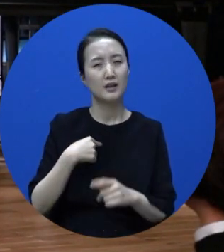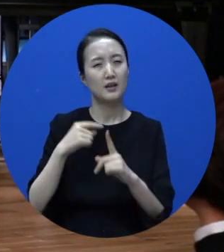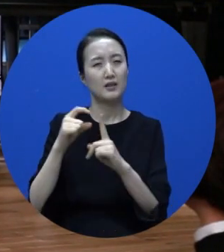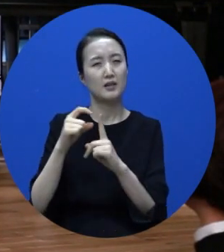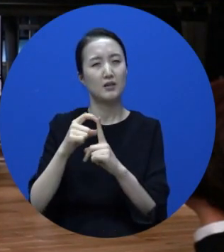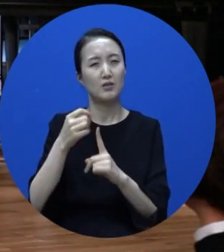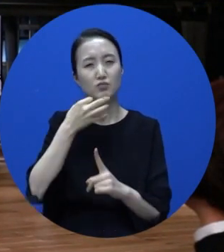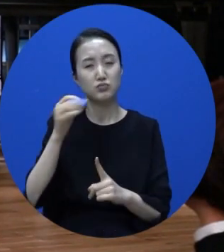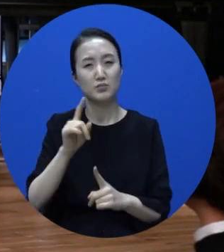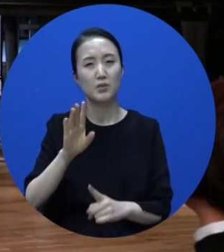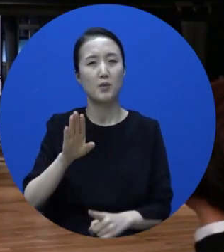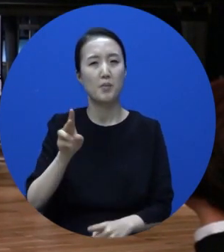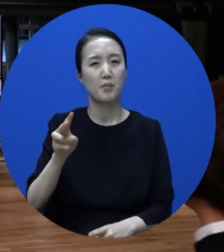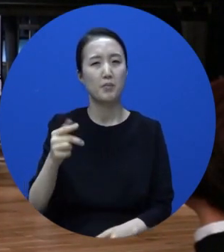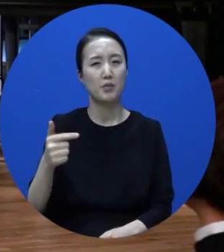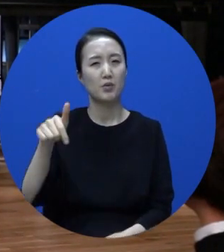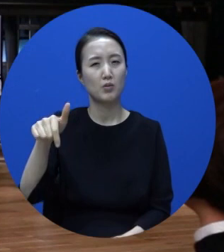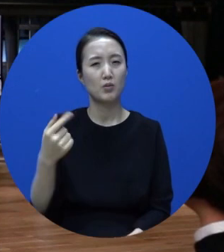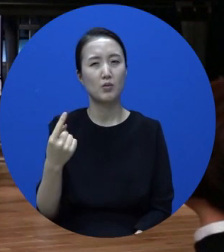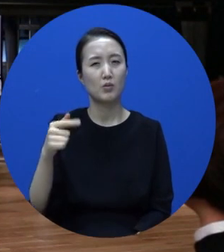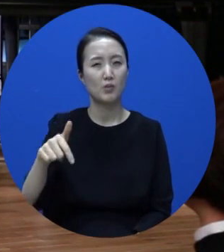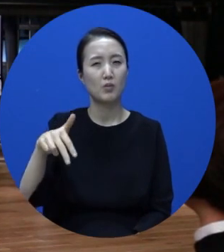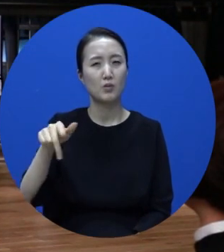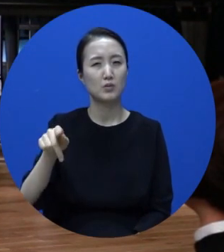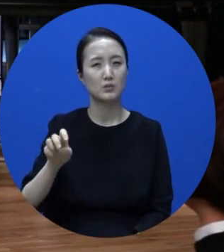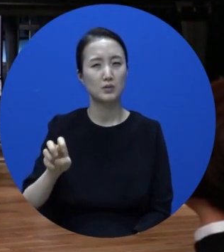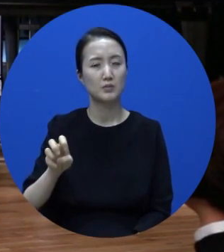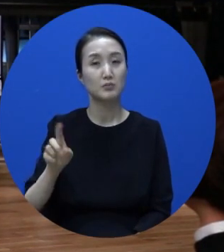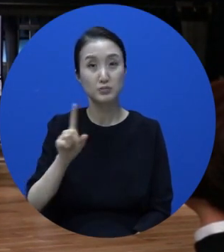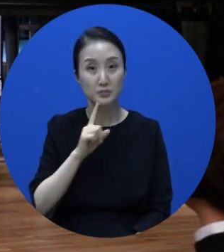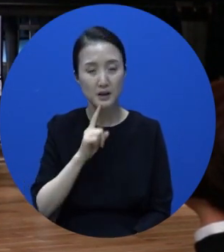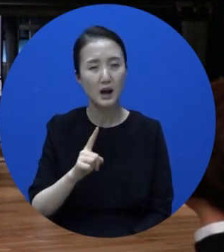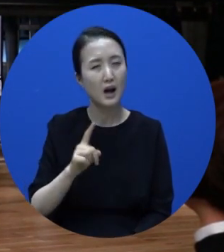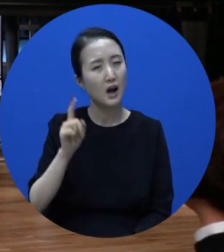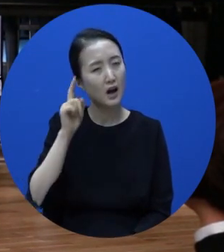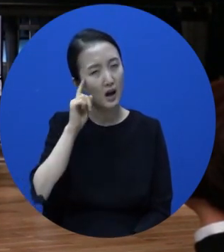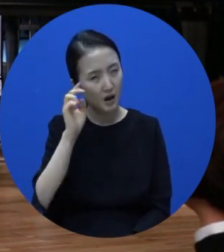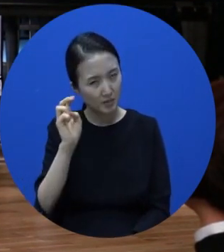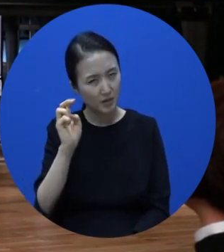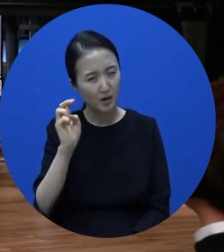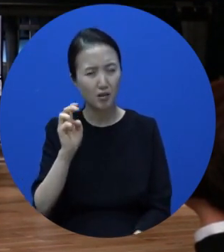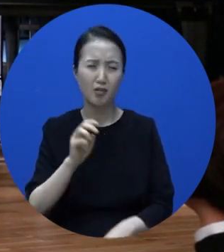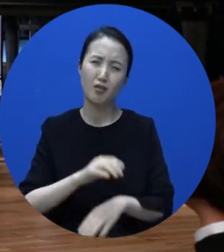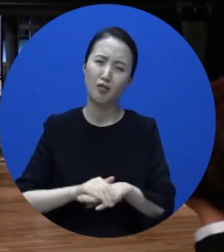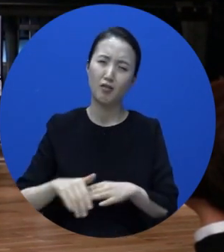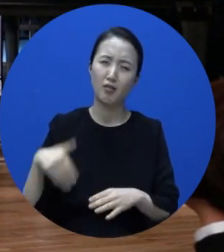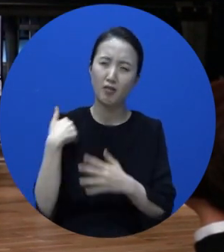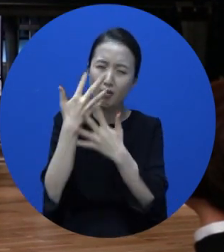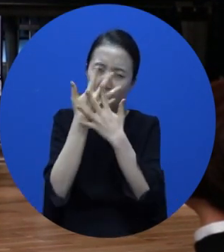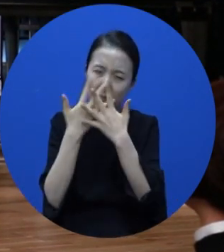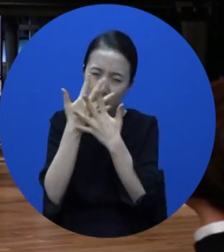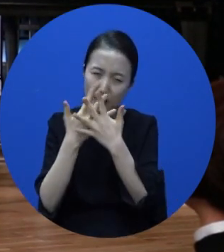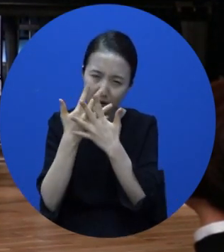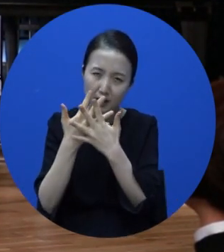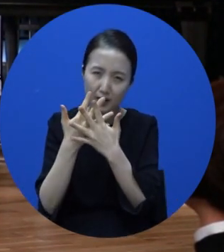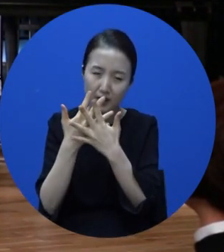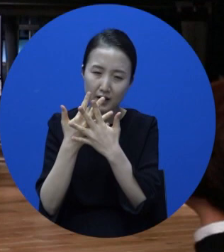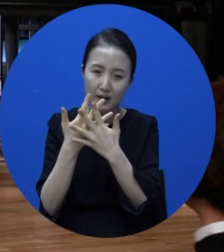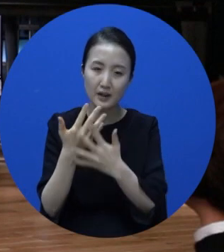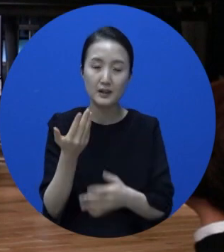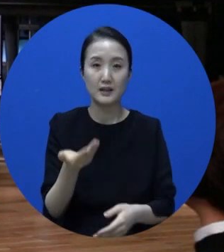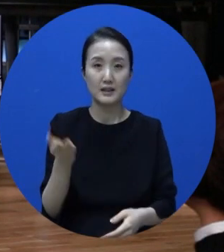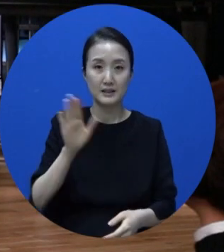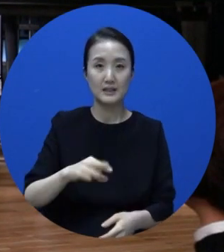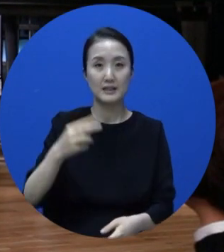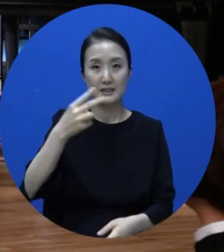2018년 을 변곡점이 라고 제 표현해 썼어요 그리고 2018 년 2019 년 을 전망 할 때는 하강 국면이